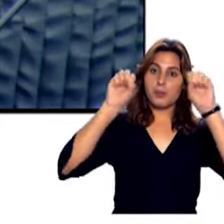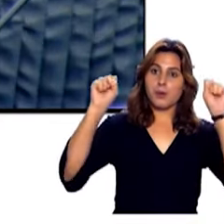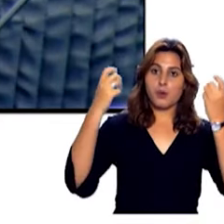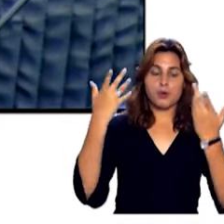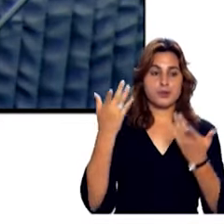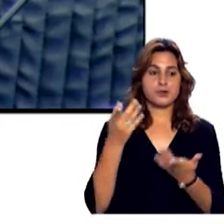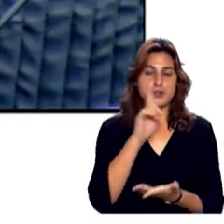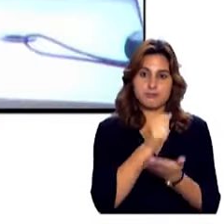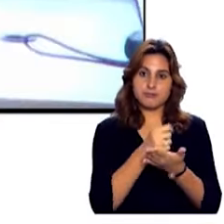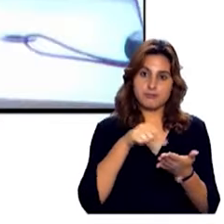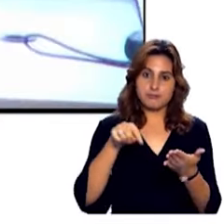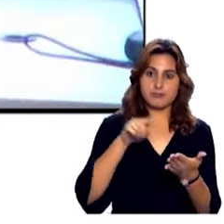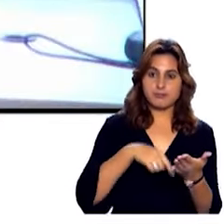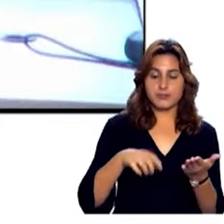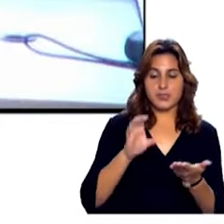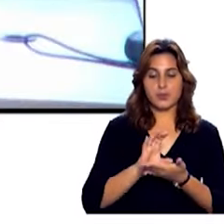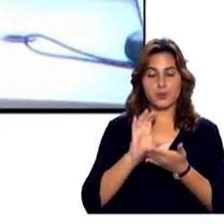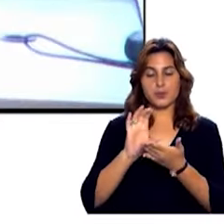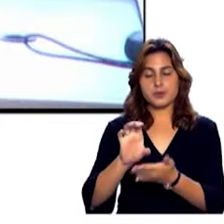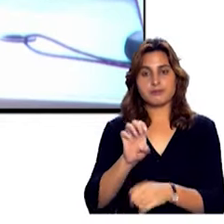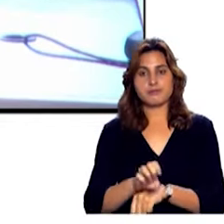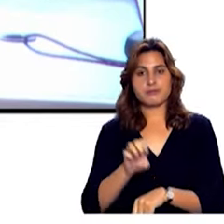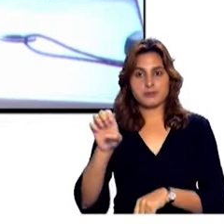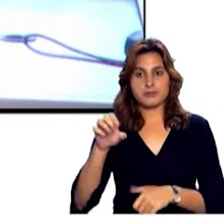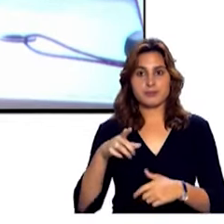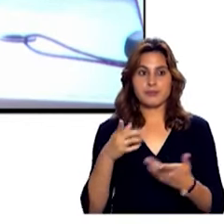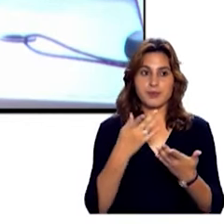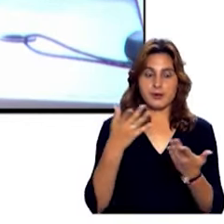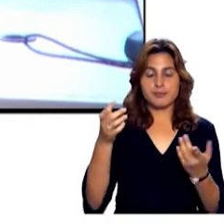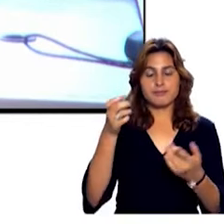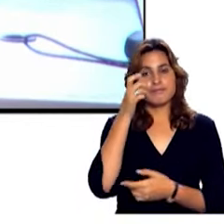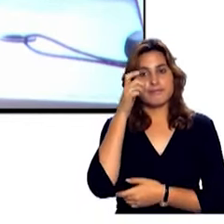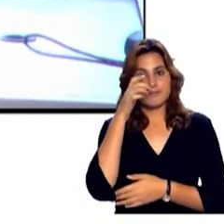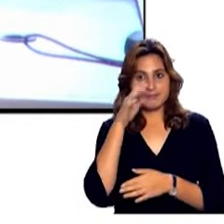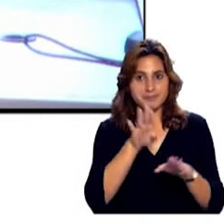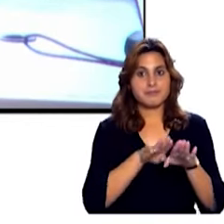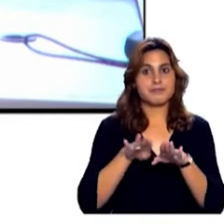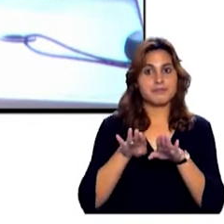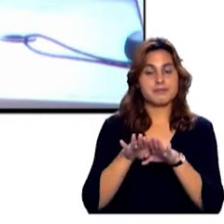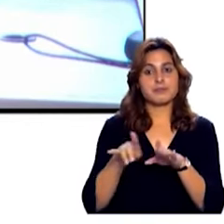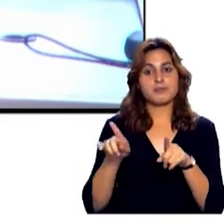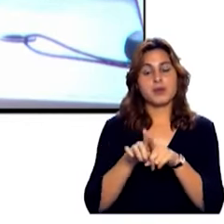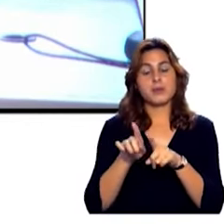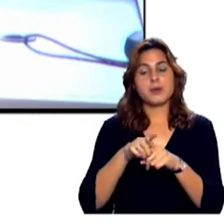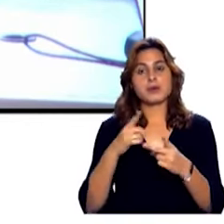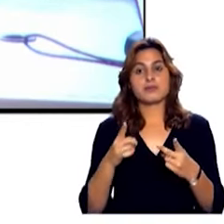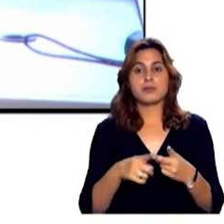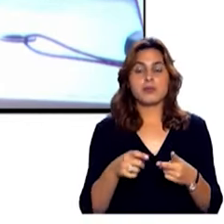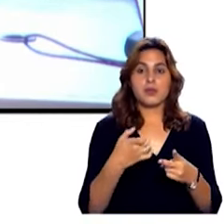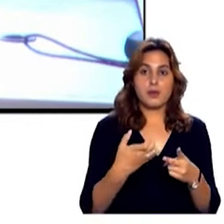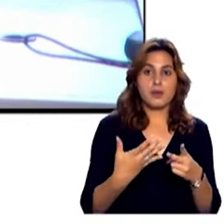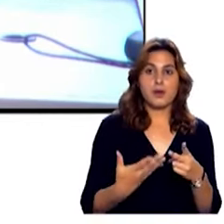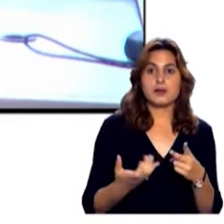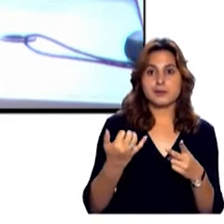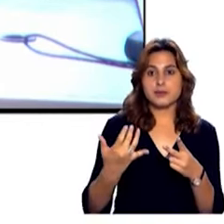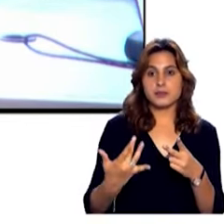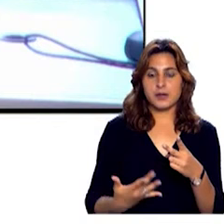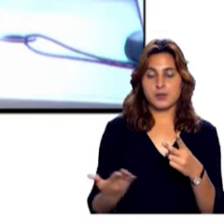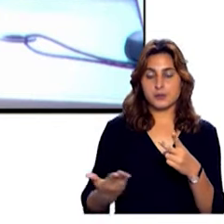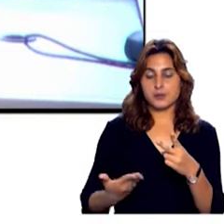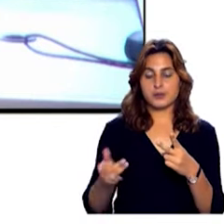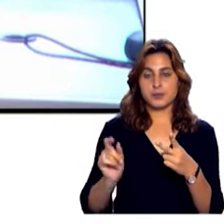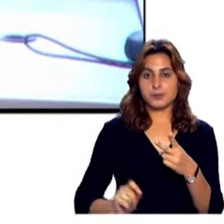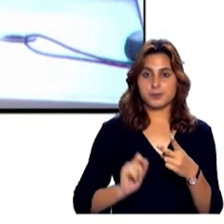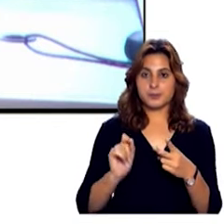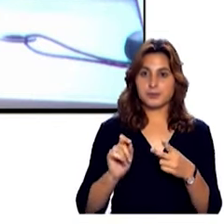également la dei précaution Que JE Veux prendre aujourd'hui avec vous c'est concerne le fait que lorsque l'on raisonne en